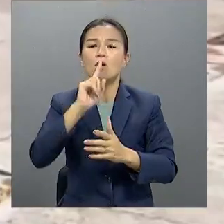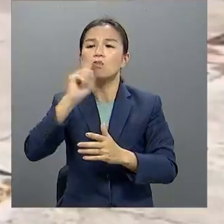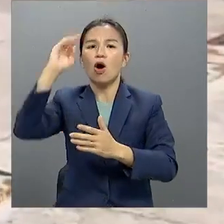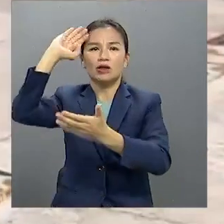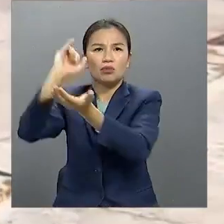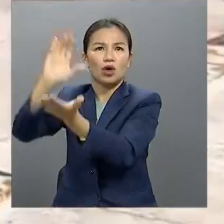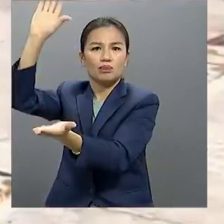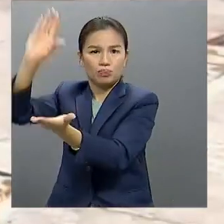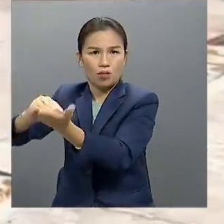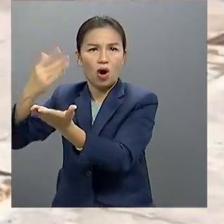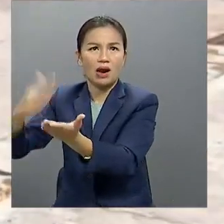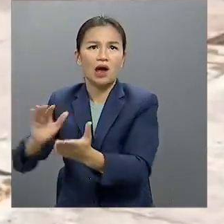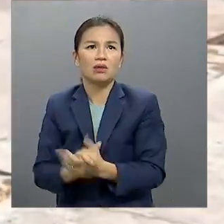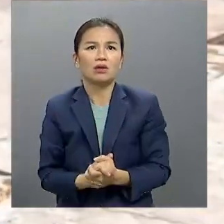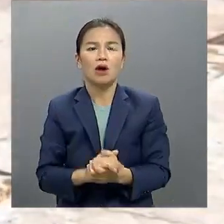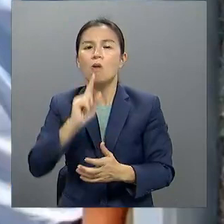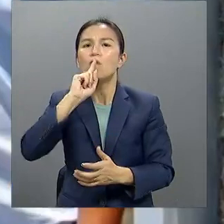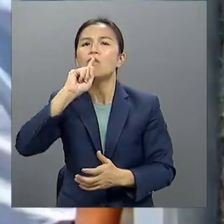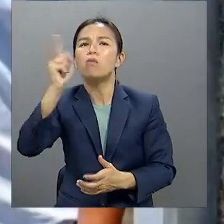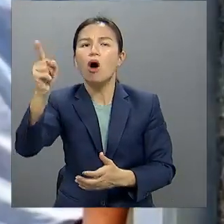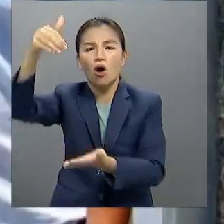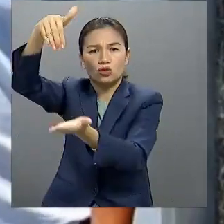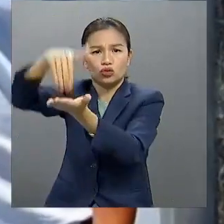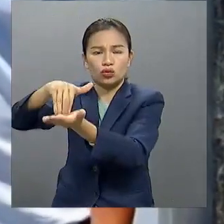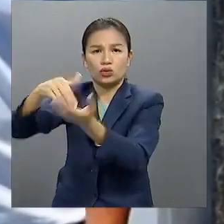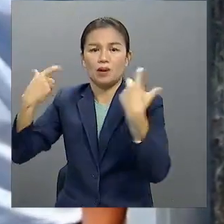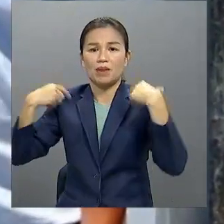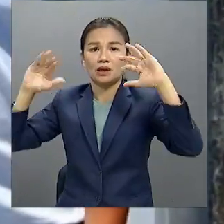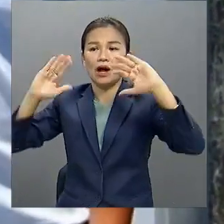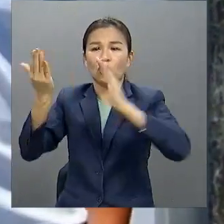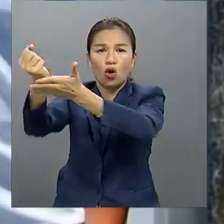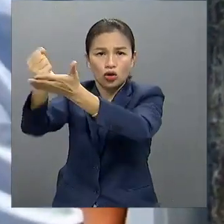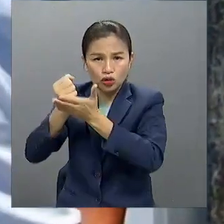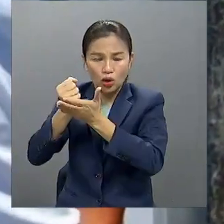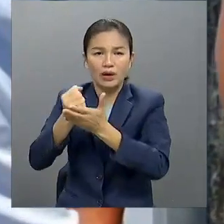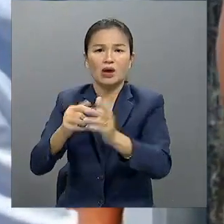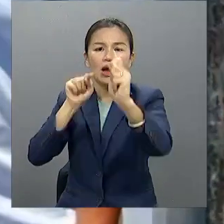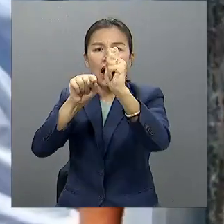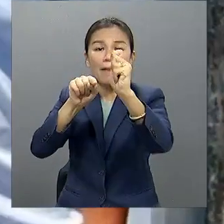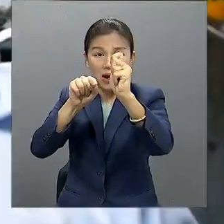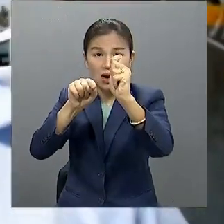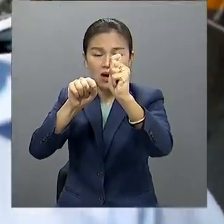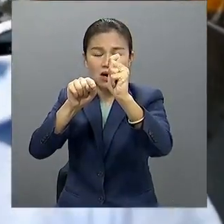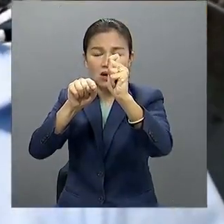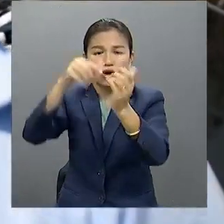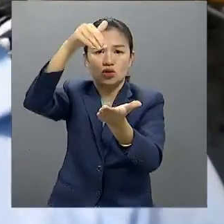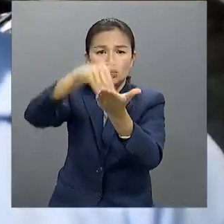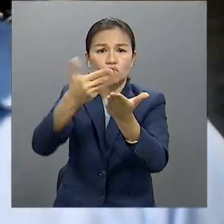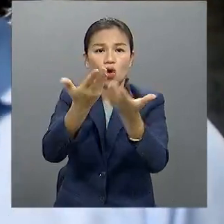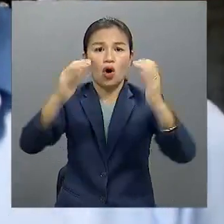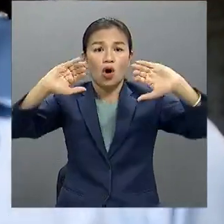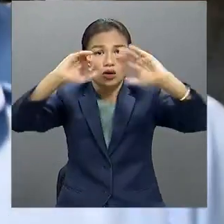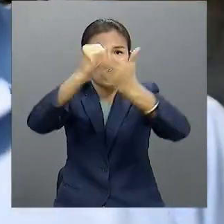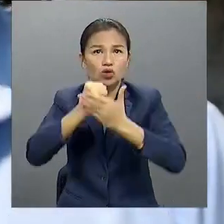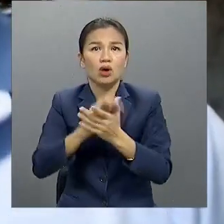มันมีร้องไปที่ศูนย์ดำรงธรรมจังหวัดก็ร้องไปศูนย์ดำรงธรรมอำเภอแล้วก็ไทย PTS เขาก็มาอยู่แต่เ